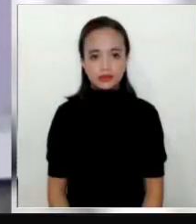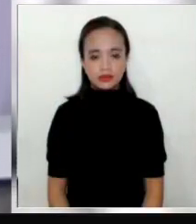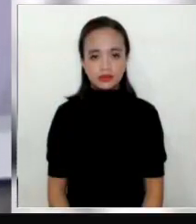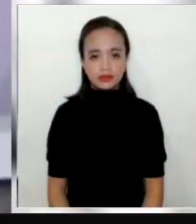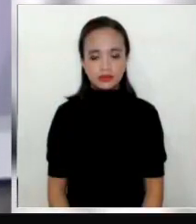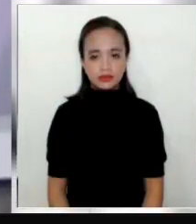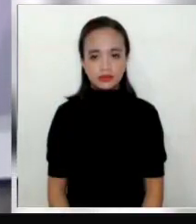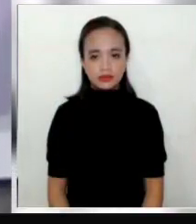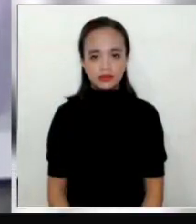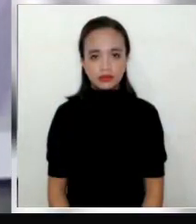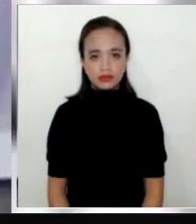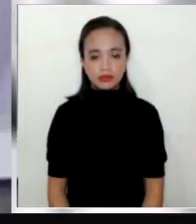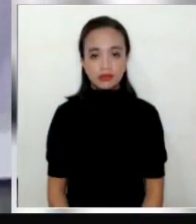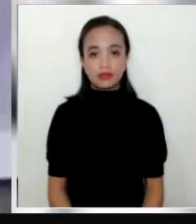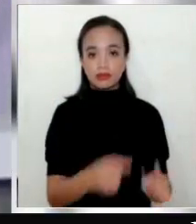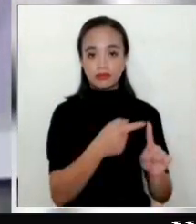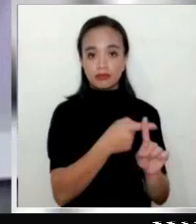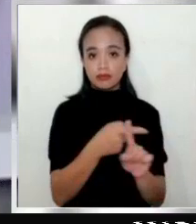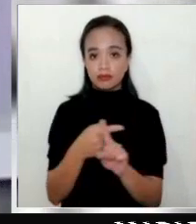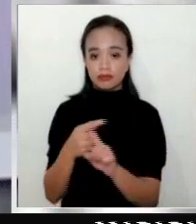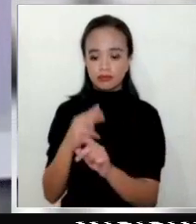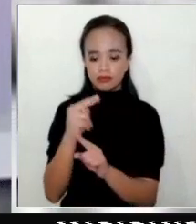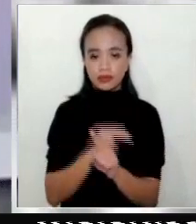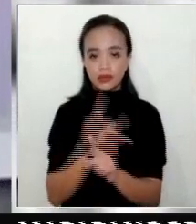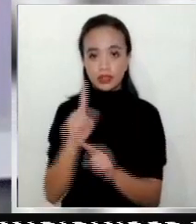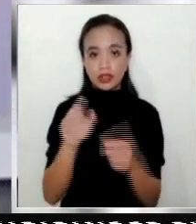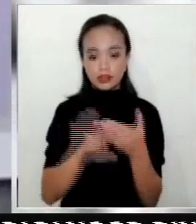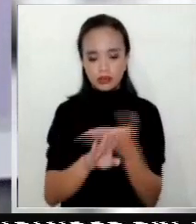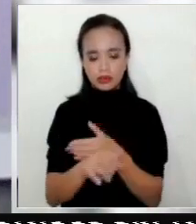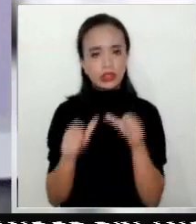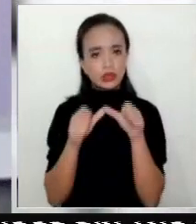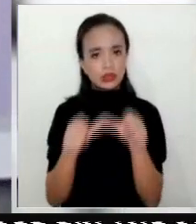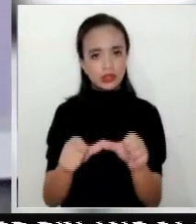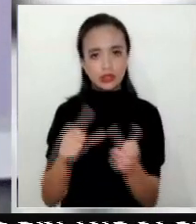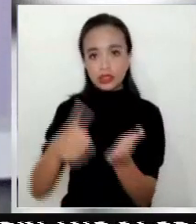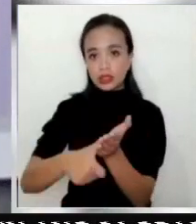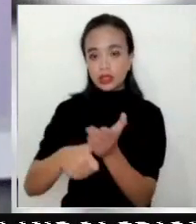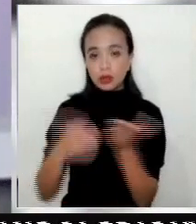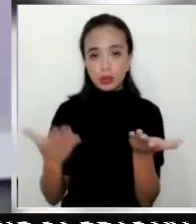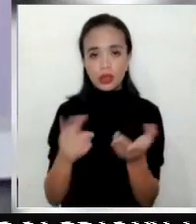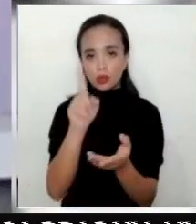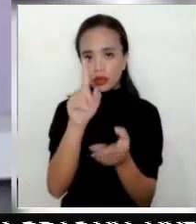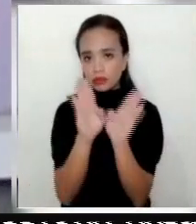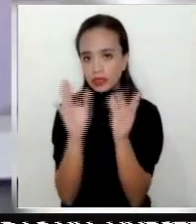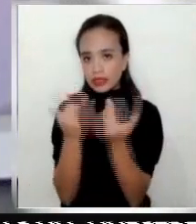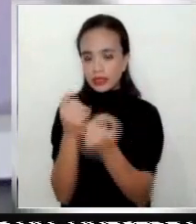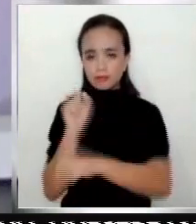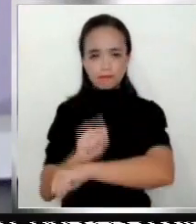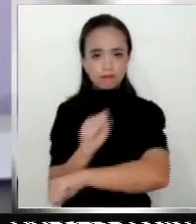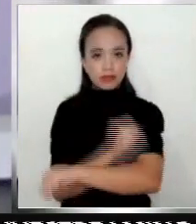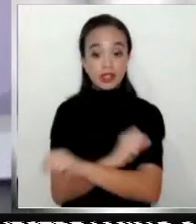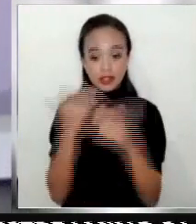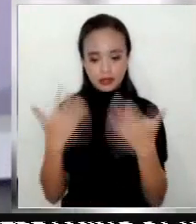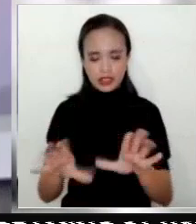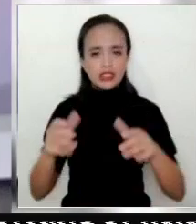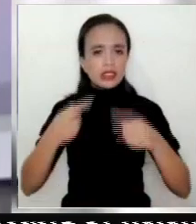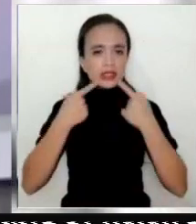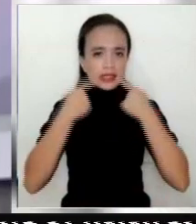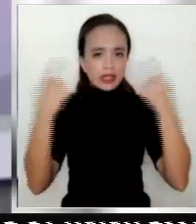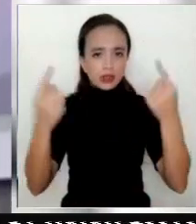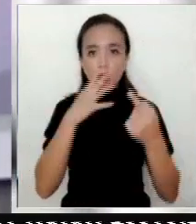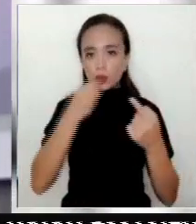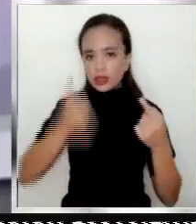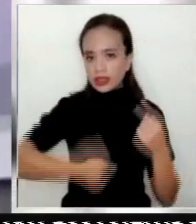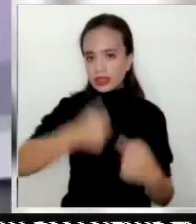inabot ng undas bago natuloy ang botohan sa isang barangay sa Samar. At dahil tapos na, naiproklama na ang lahat ng mga nanalo sa barangay